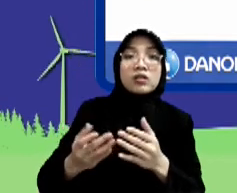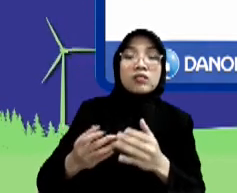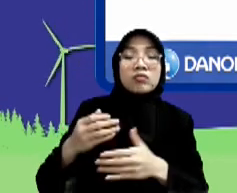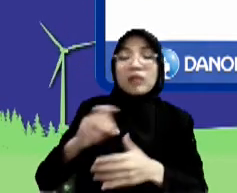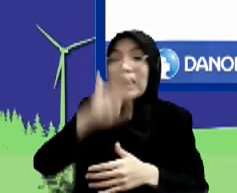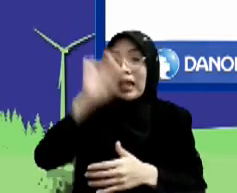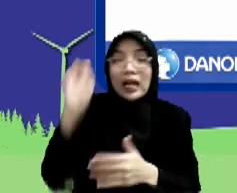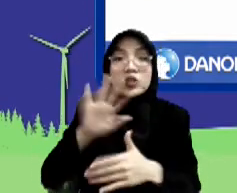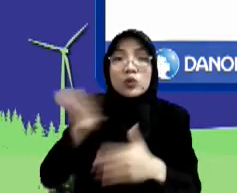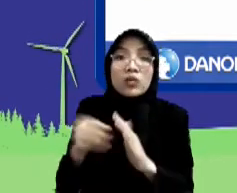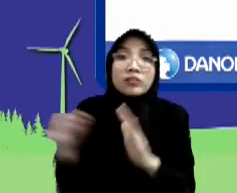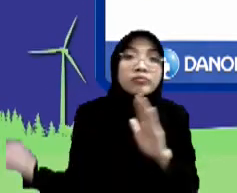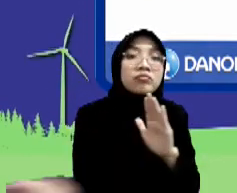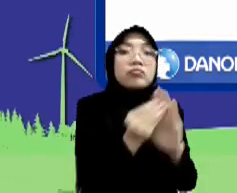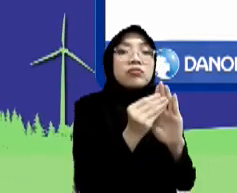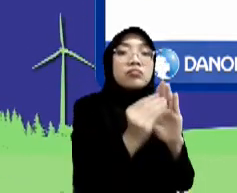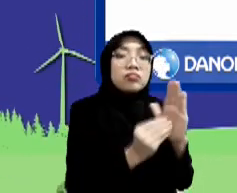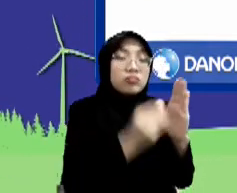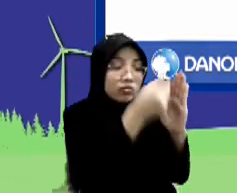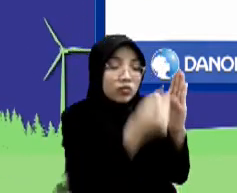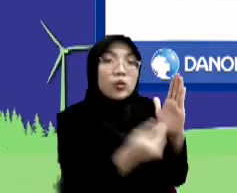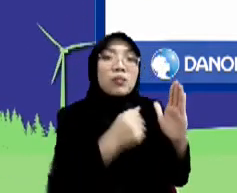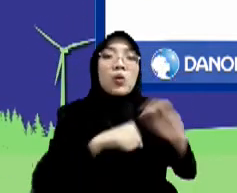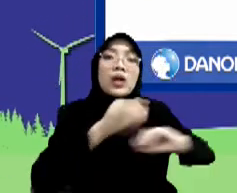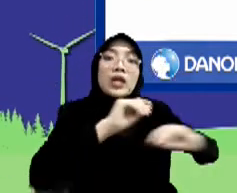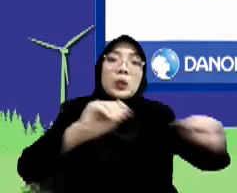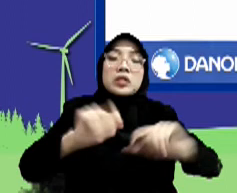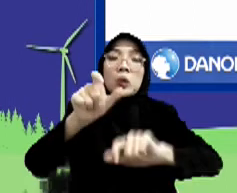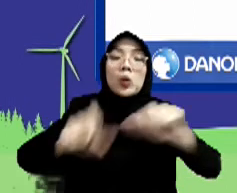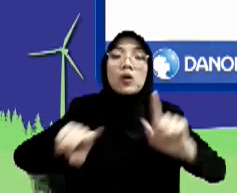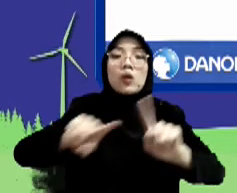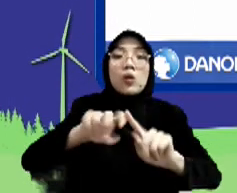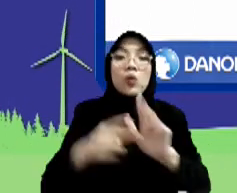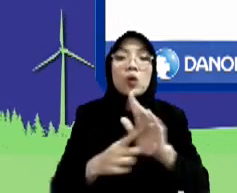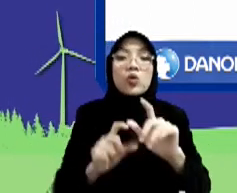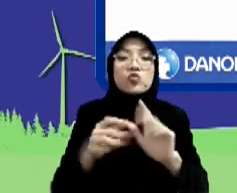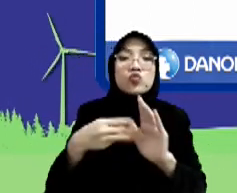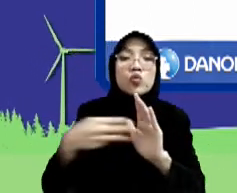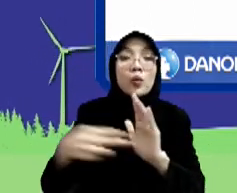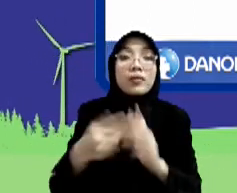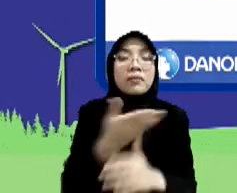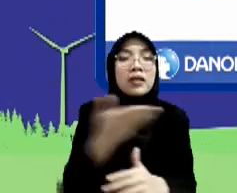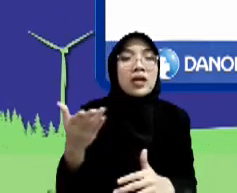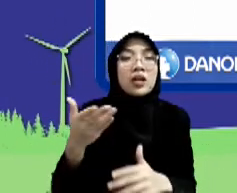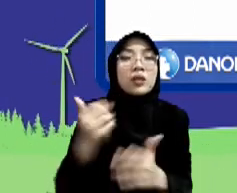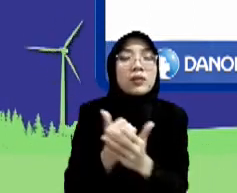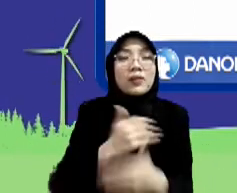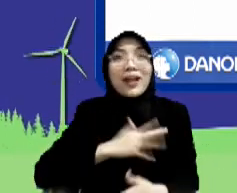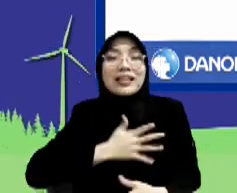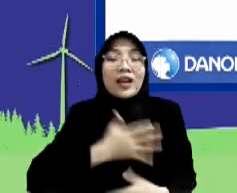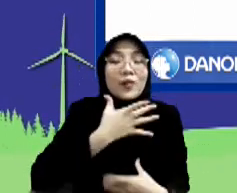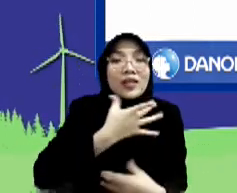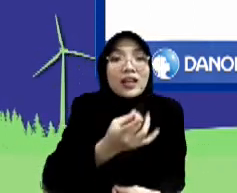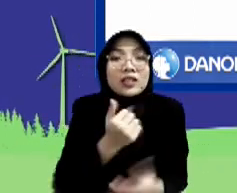kita Put di label kita ini sebenarnya bagian juga edukasi kepada konsumen agar mereka itu also apa ya curious ya apa sih